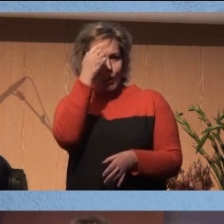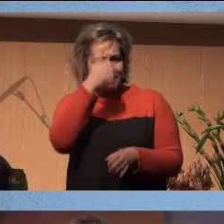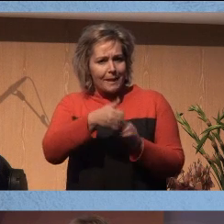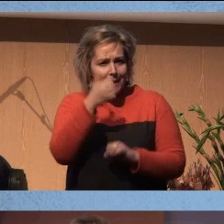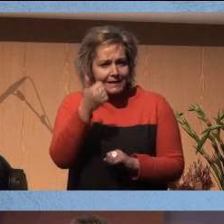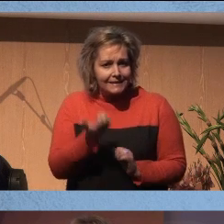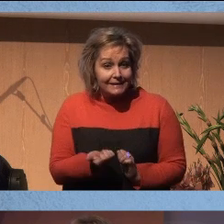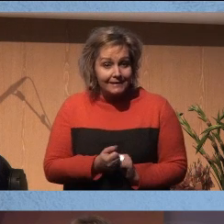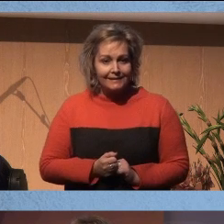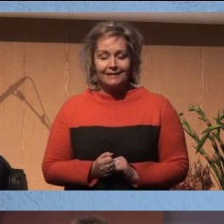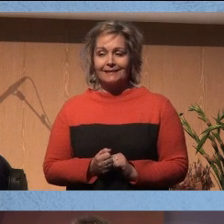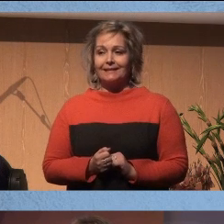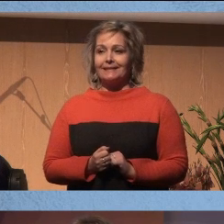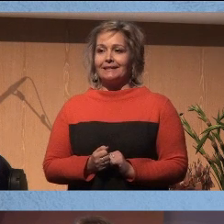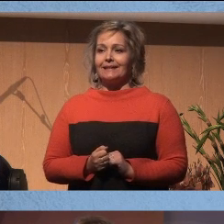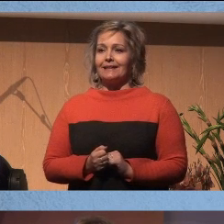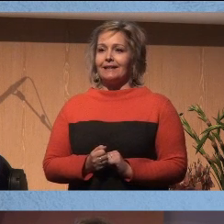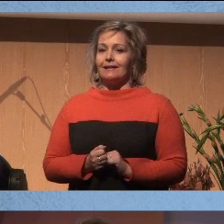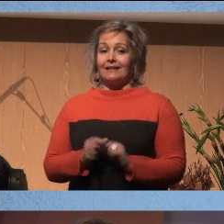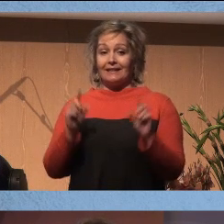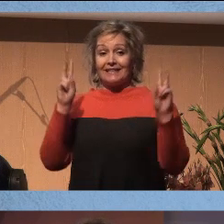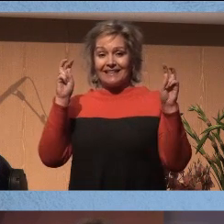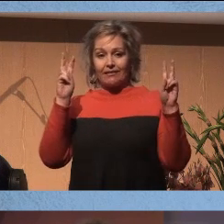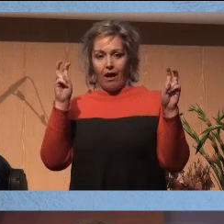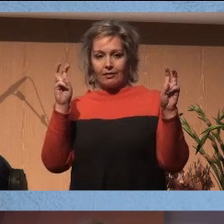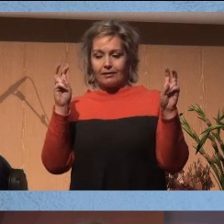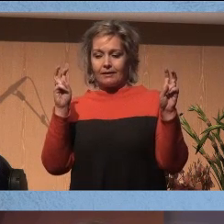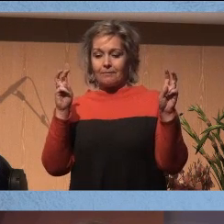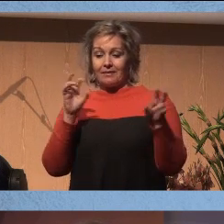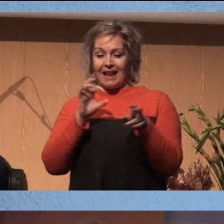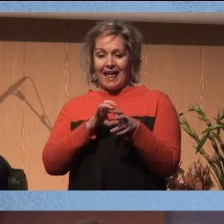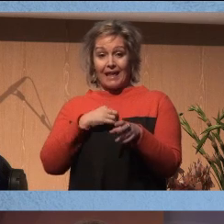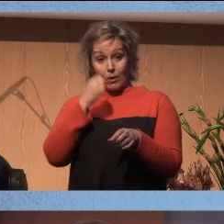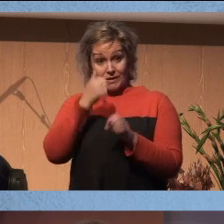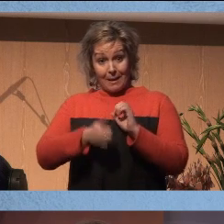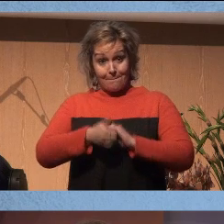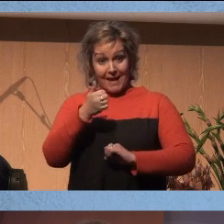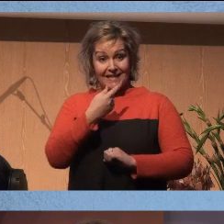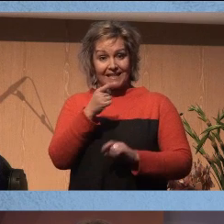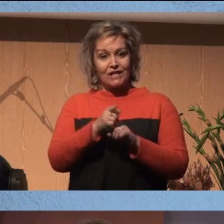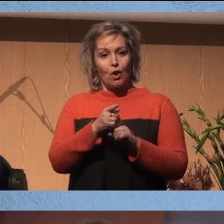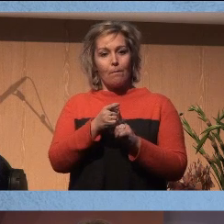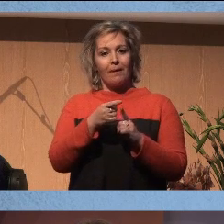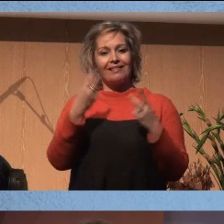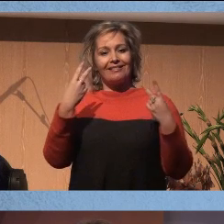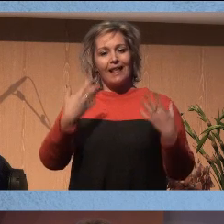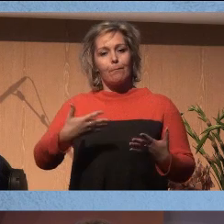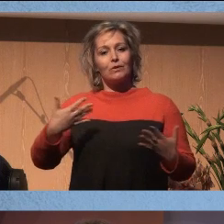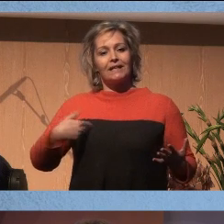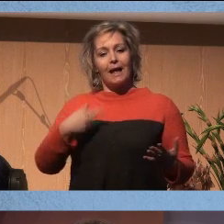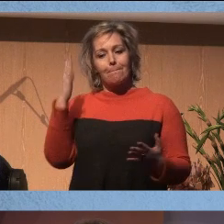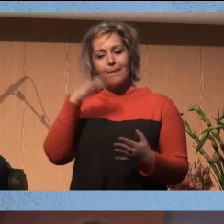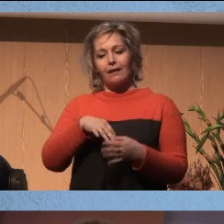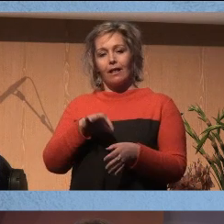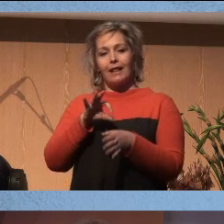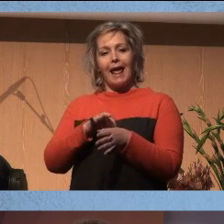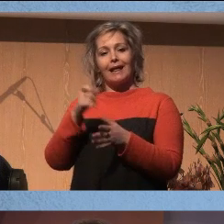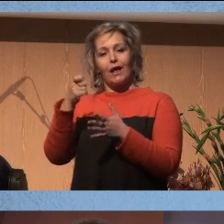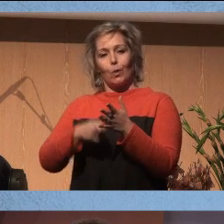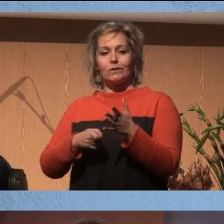best? Et sitat. De leger jeg husker best de som demonstrerte det jeg mener at